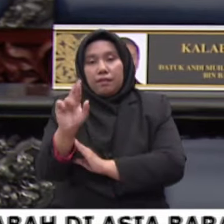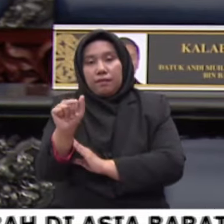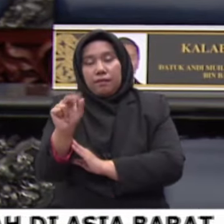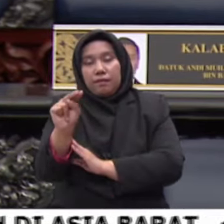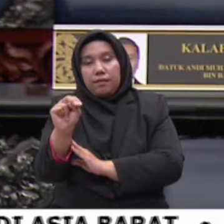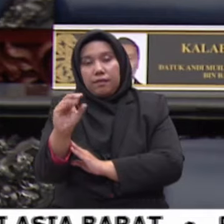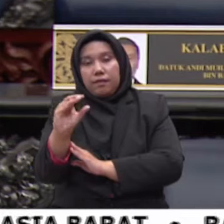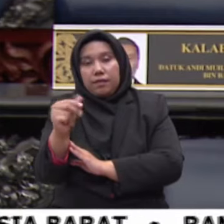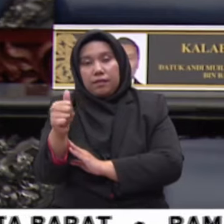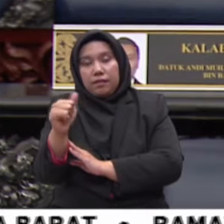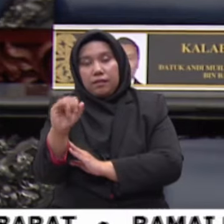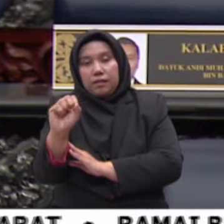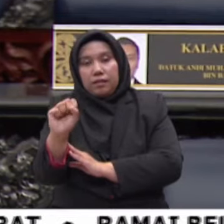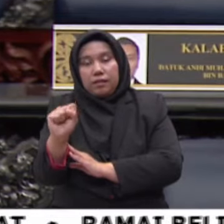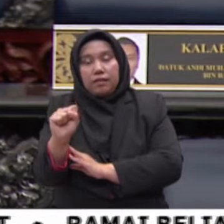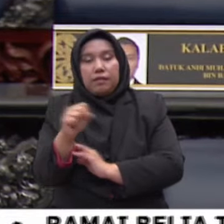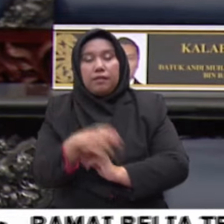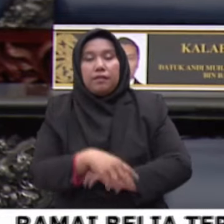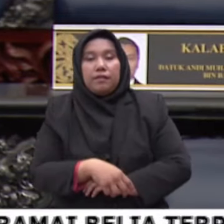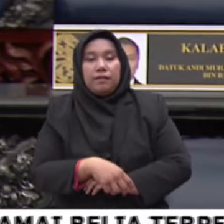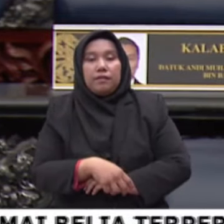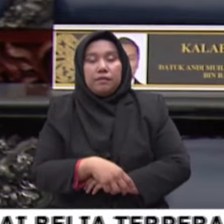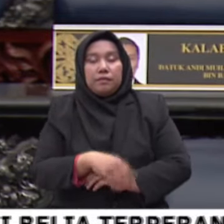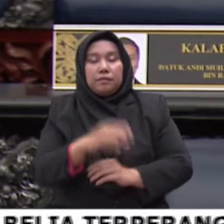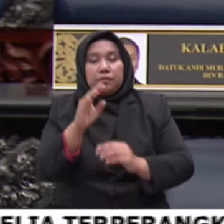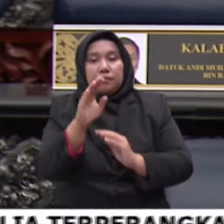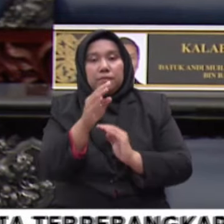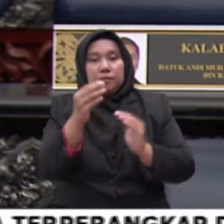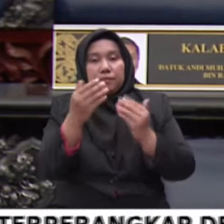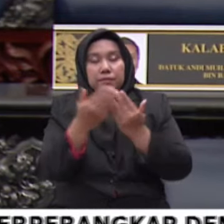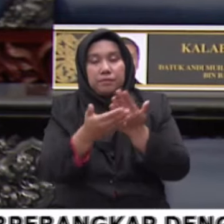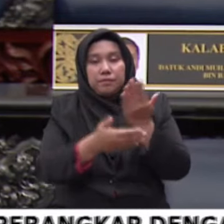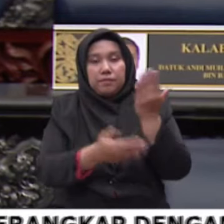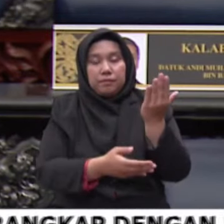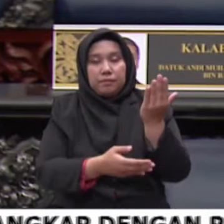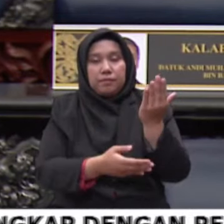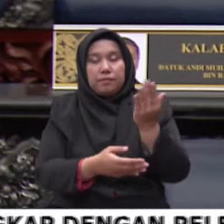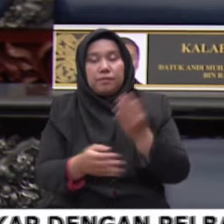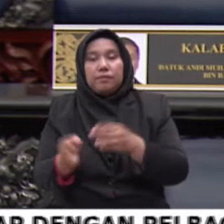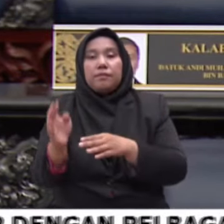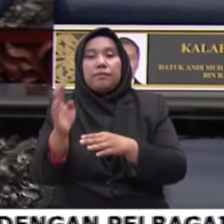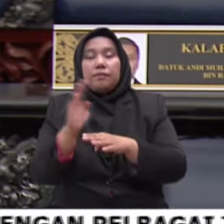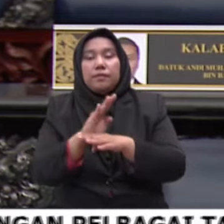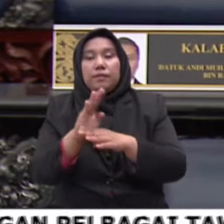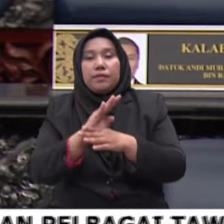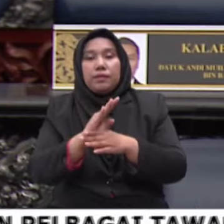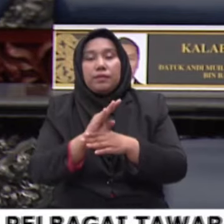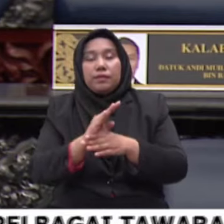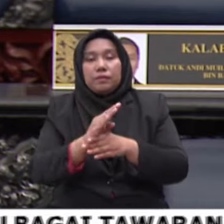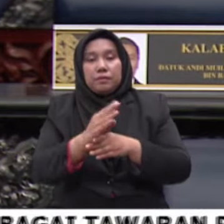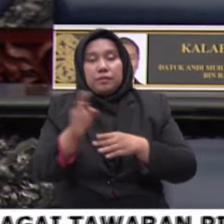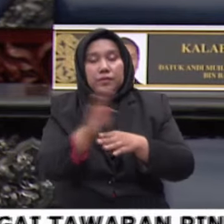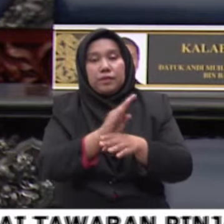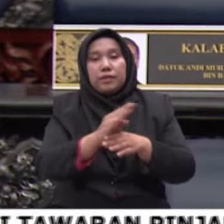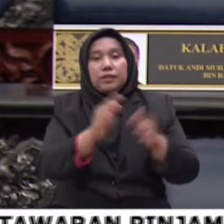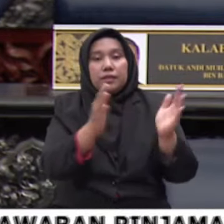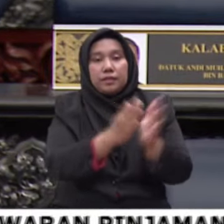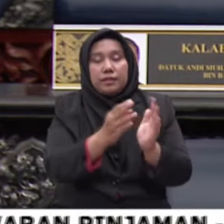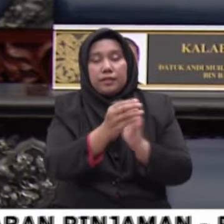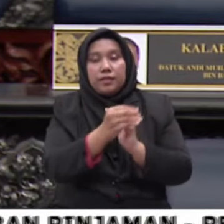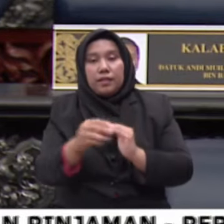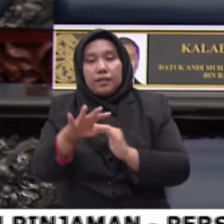Datuk Pengerusi, butiran 020500 Perbadanan Perusahaan Kecil dan Sederhana Malaysia.